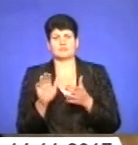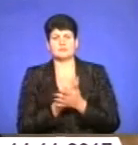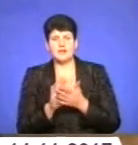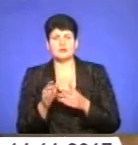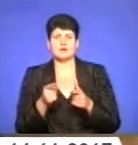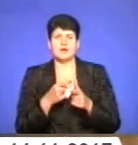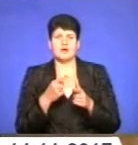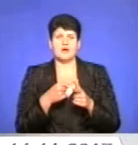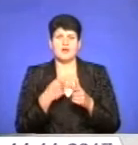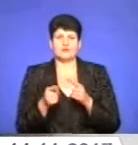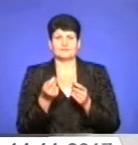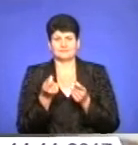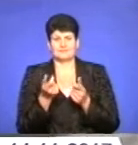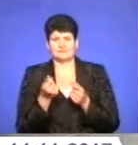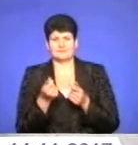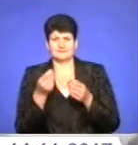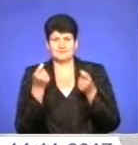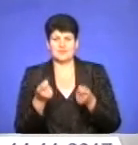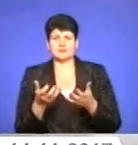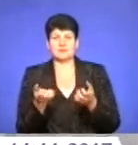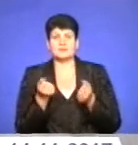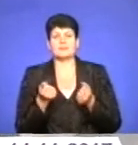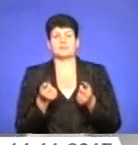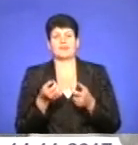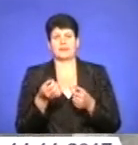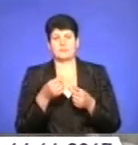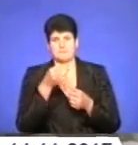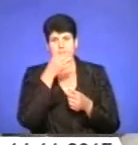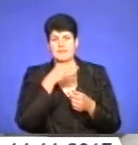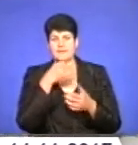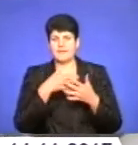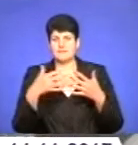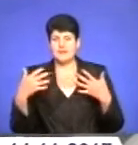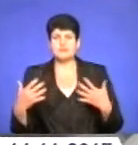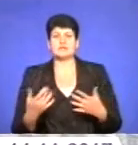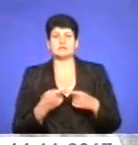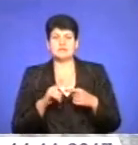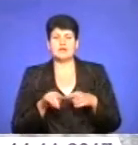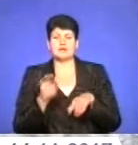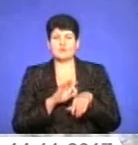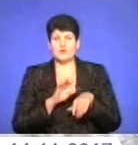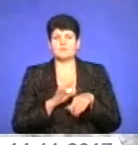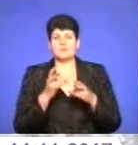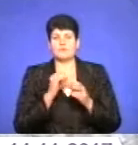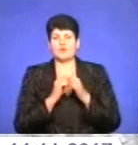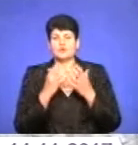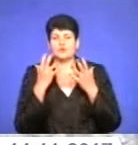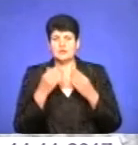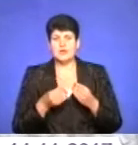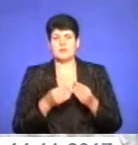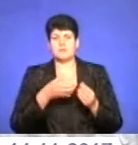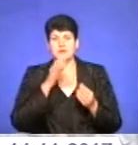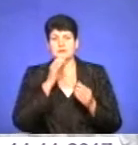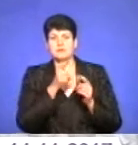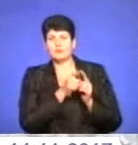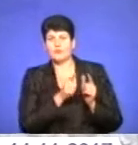доплатою отримати медикаменти. Такі державні програми відіграють важливу роль, адже ліки хворим на діабет потрібні щодня і протягом всього життя,